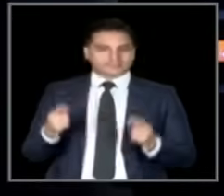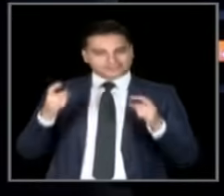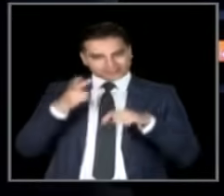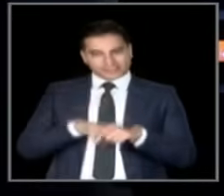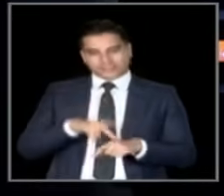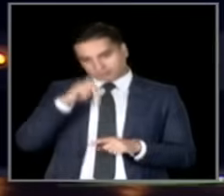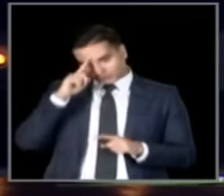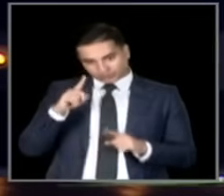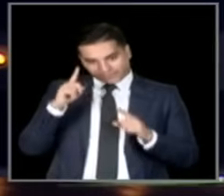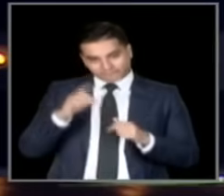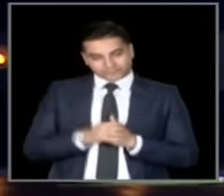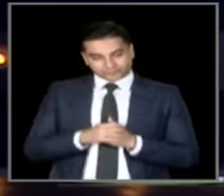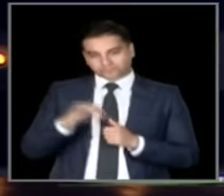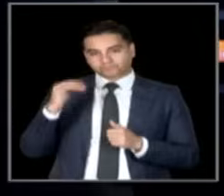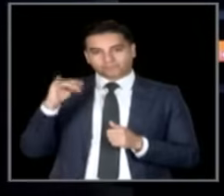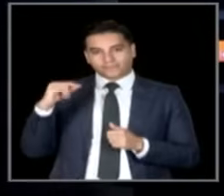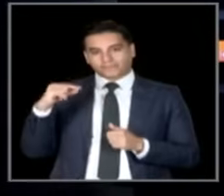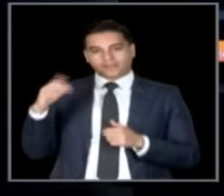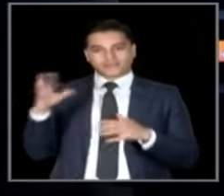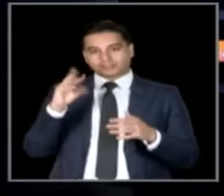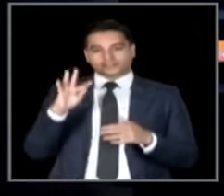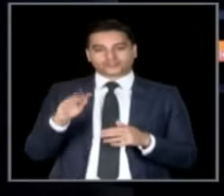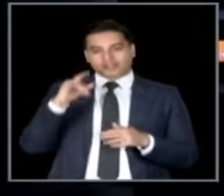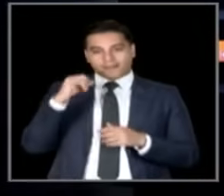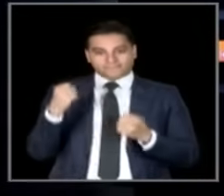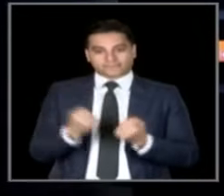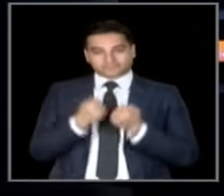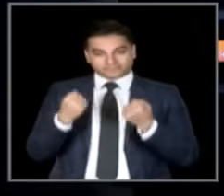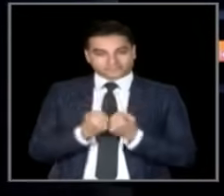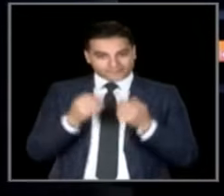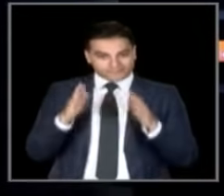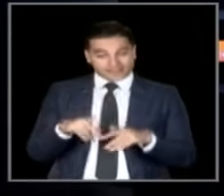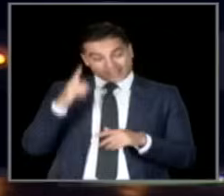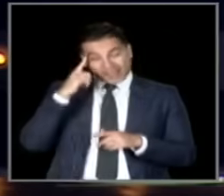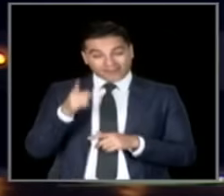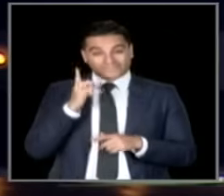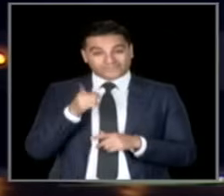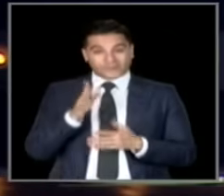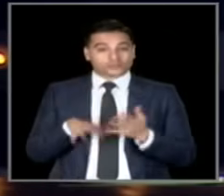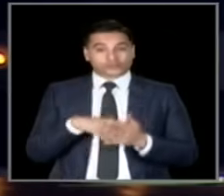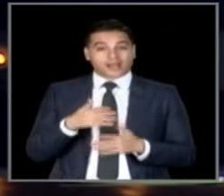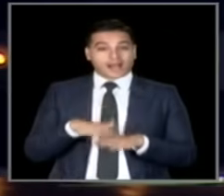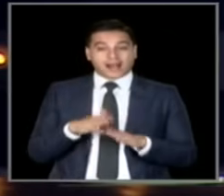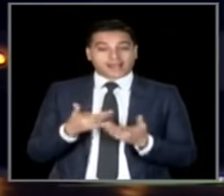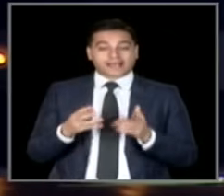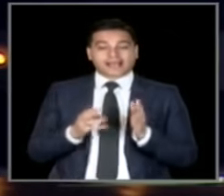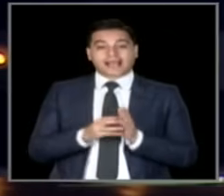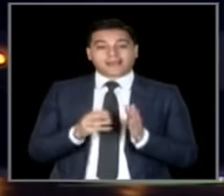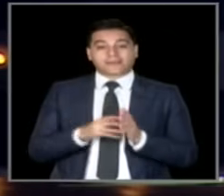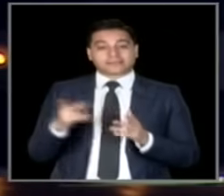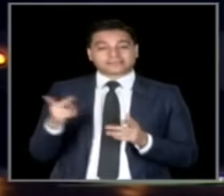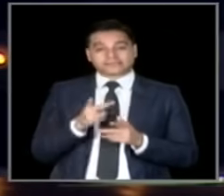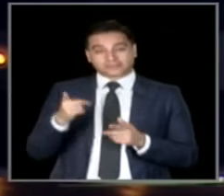الله. تمام. محمد هشام استعديتوا؟ بس تعرف المشكله في ايه؟ ان الجامعتين